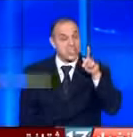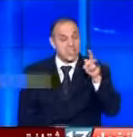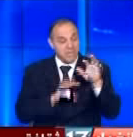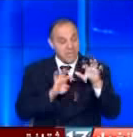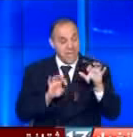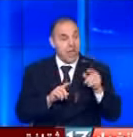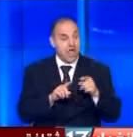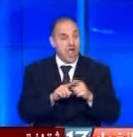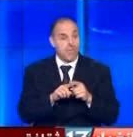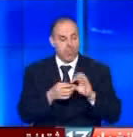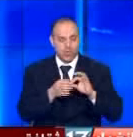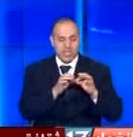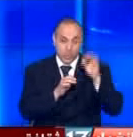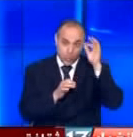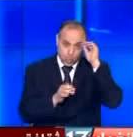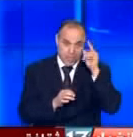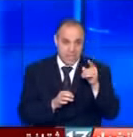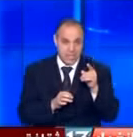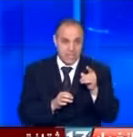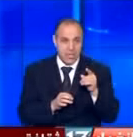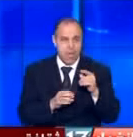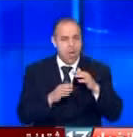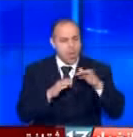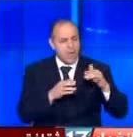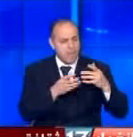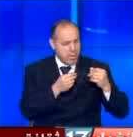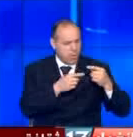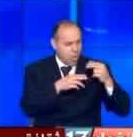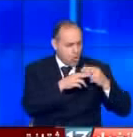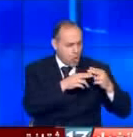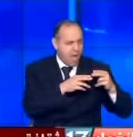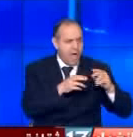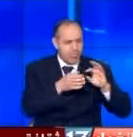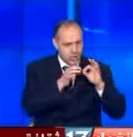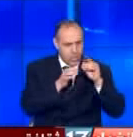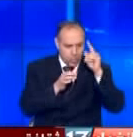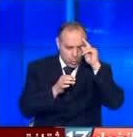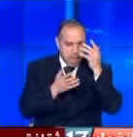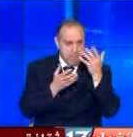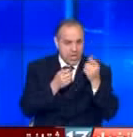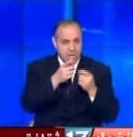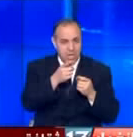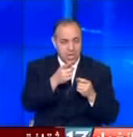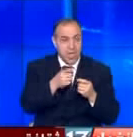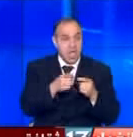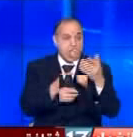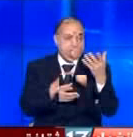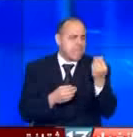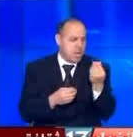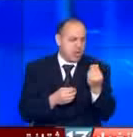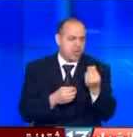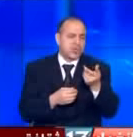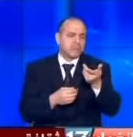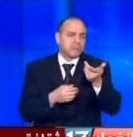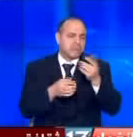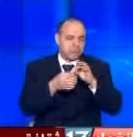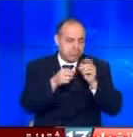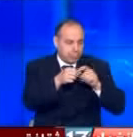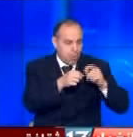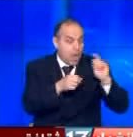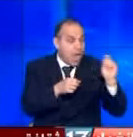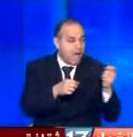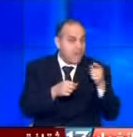45 سنة والبدل والتألق، أدوار وبطولة في جل الأعمال الإذاعية والمسرحية والتلفزة، أدوار رسخت في